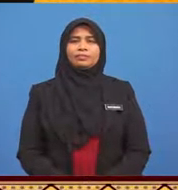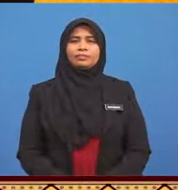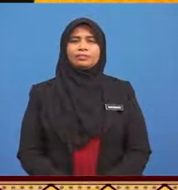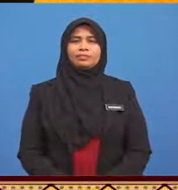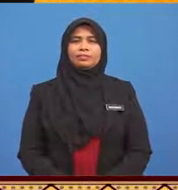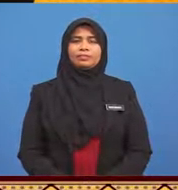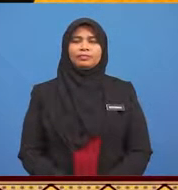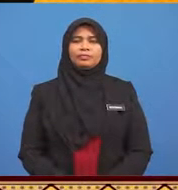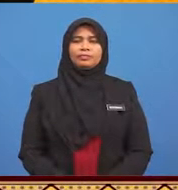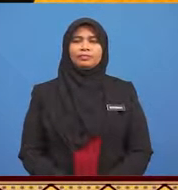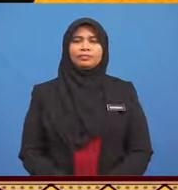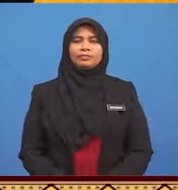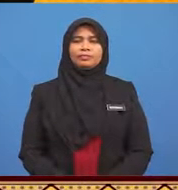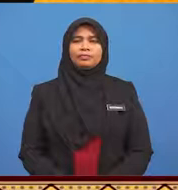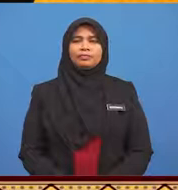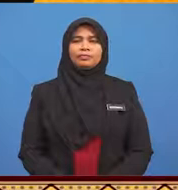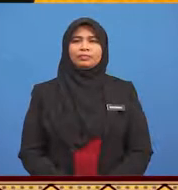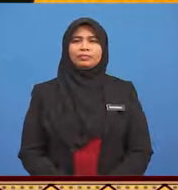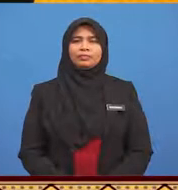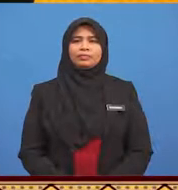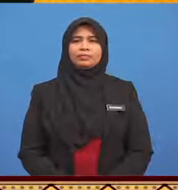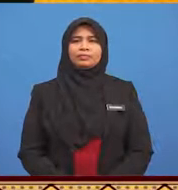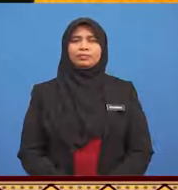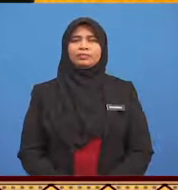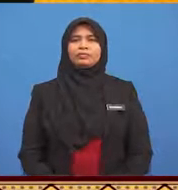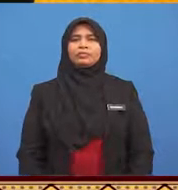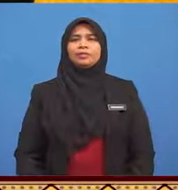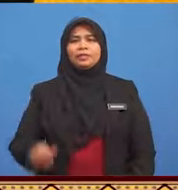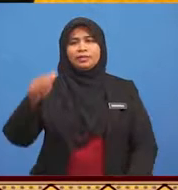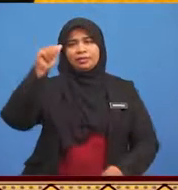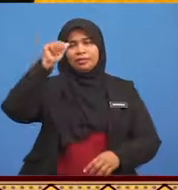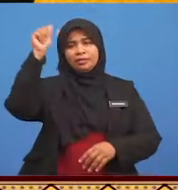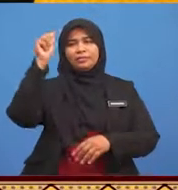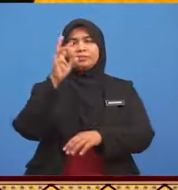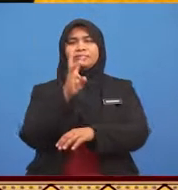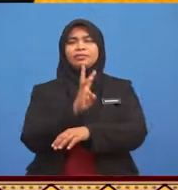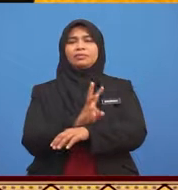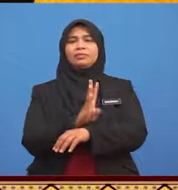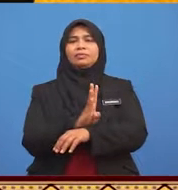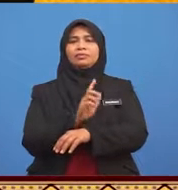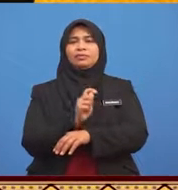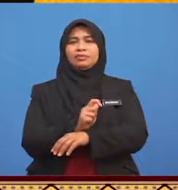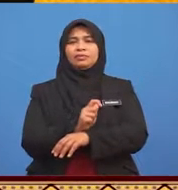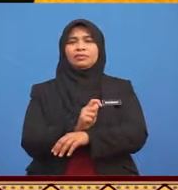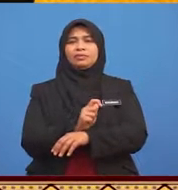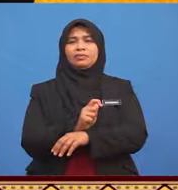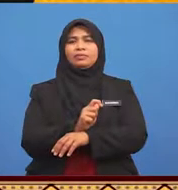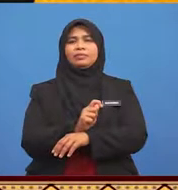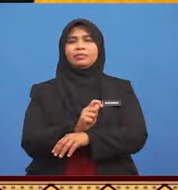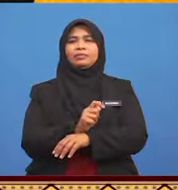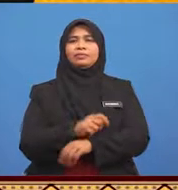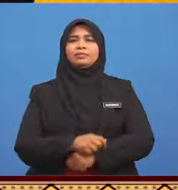ala alihi wa ashabihi ajma'in amma ba'du. Assalamualaikum warahmatullahi